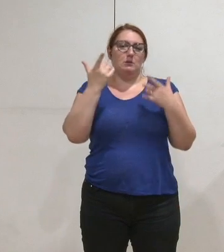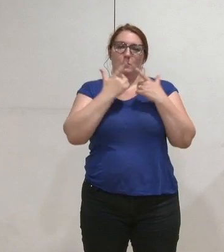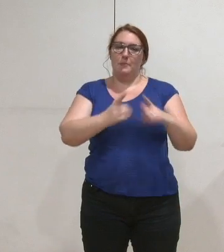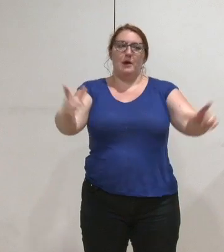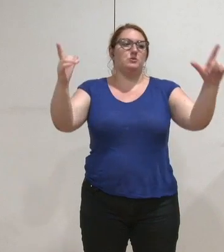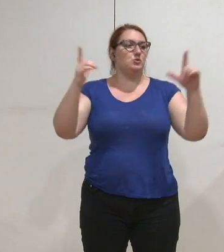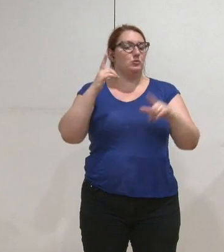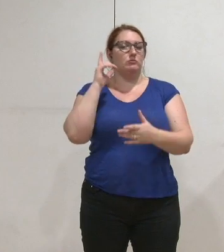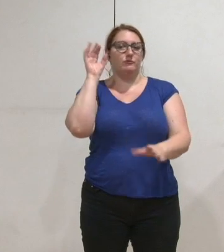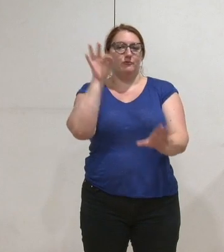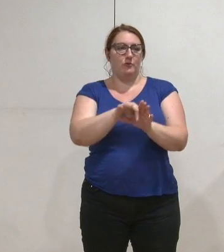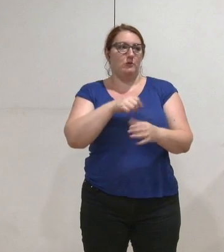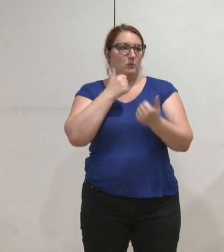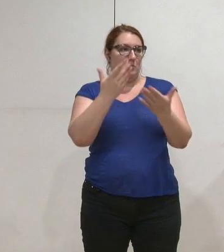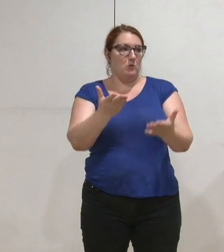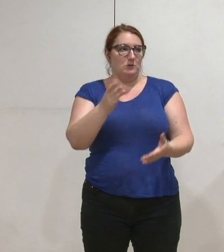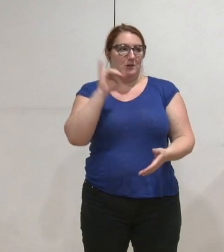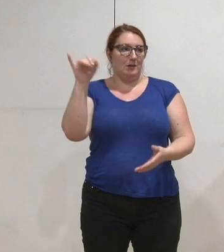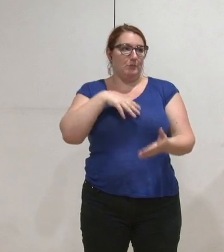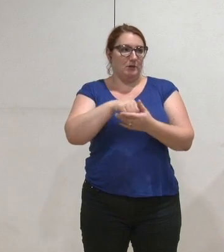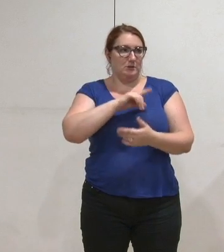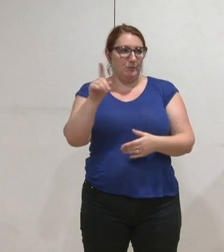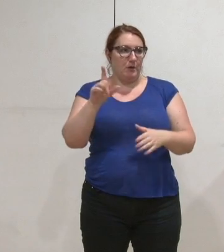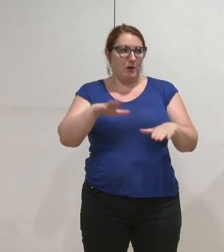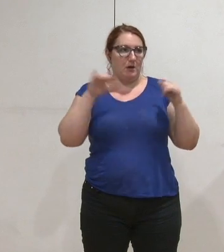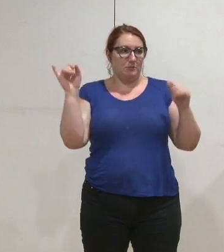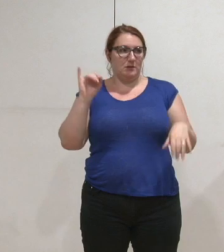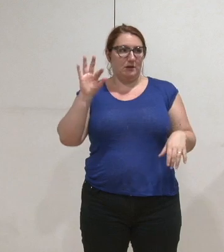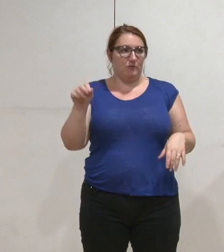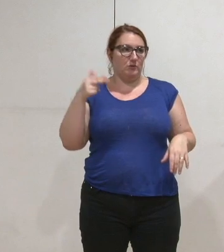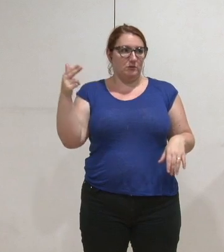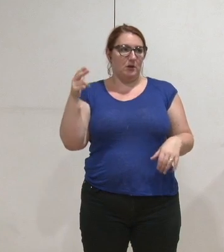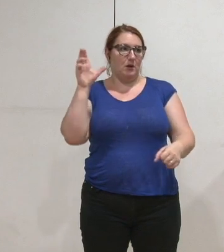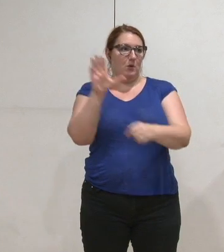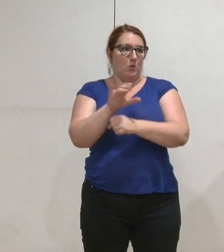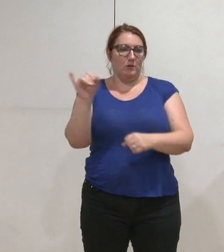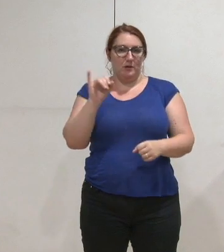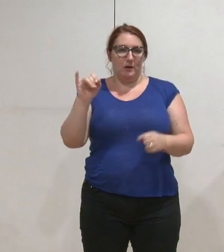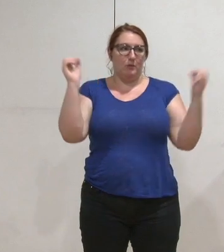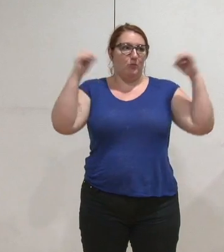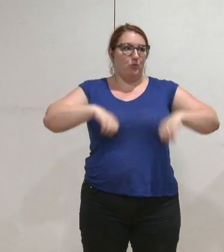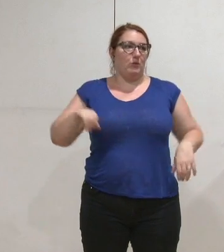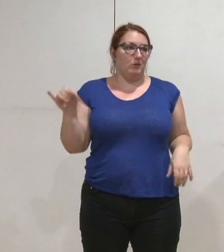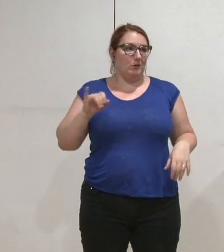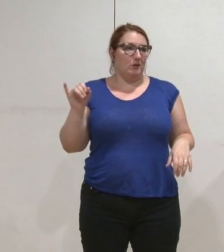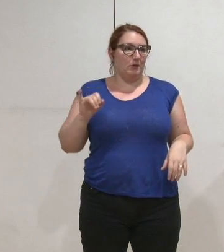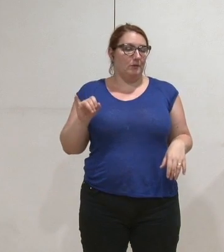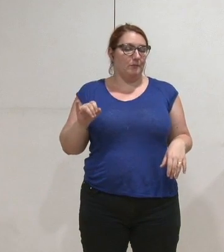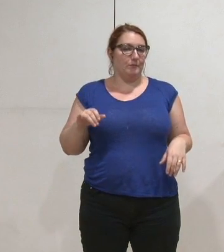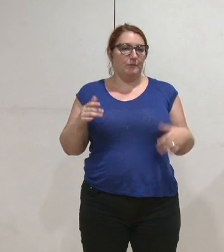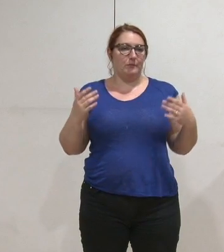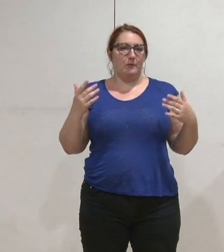qui prend pas part au vote qui s'abstient national qui vote contre qui vote pour